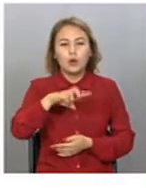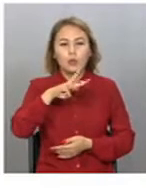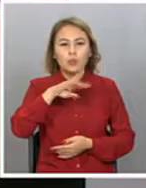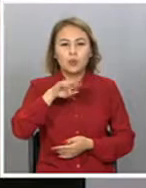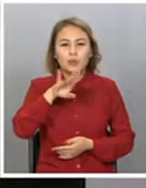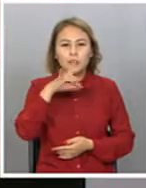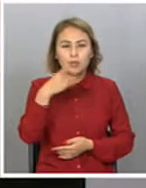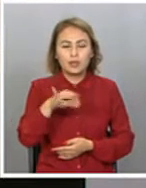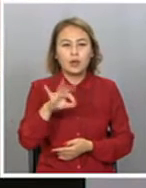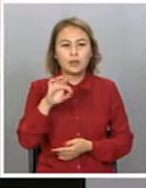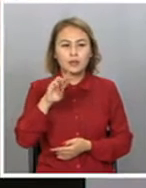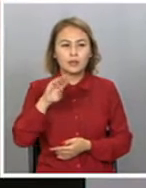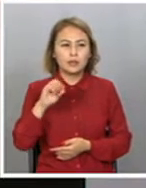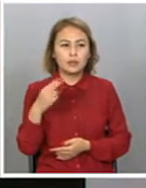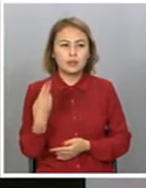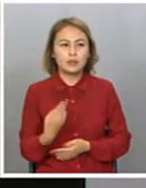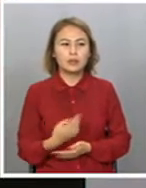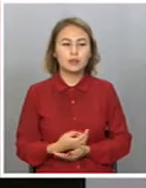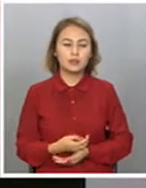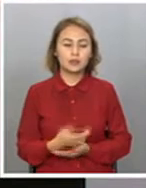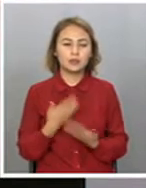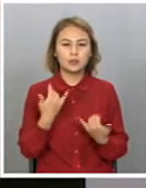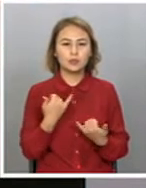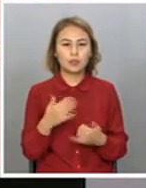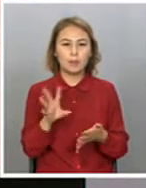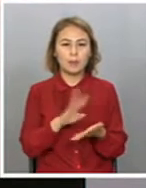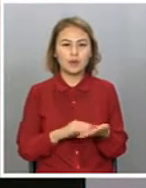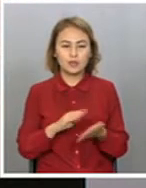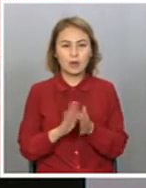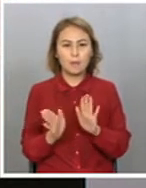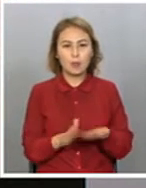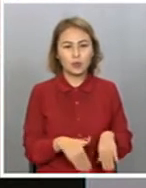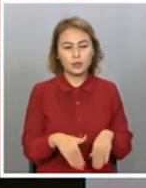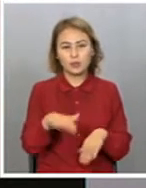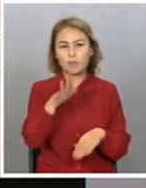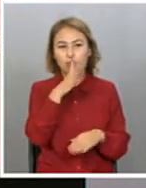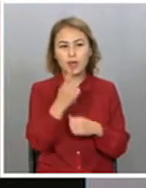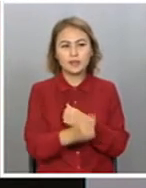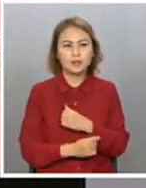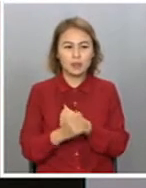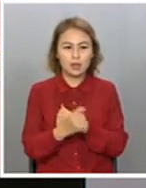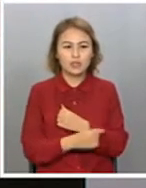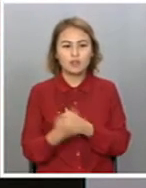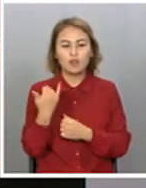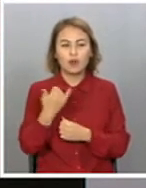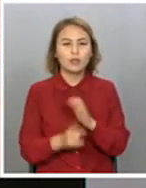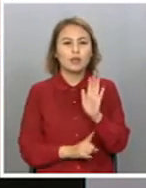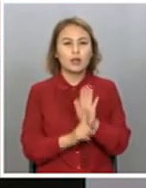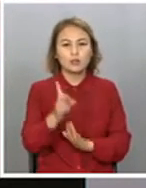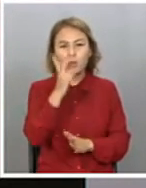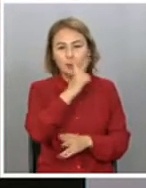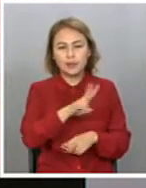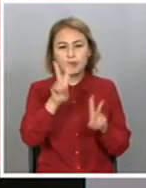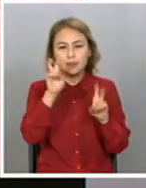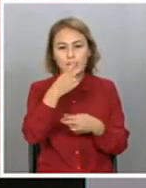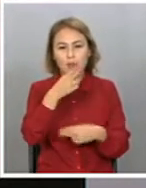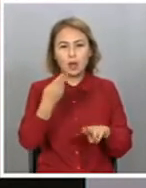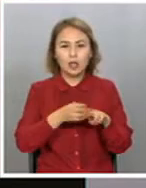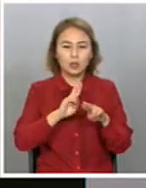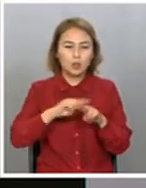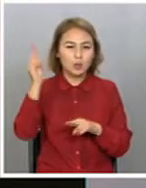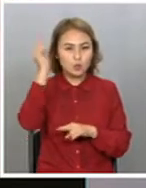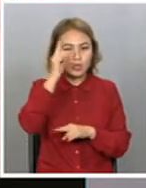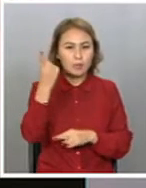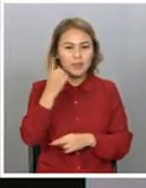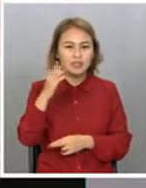отец». Ребята, сегодня мы повторим пройденный материал. Сегодня мы рассмотрим темы, которые изучили в первой